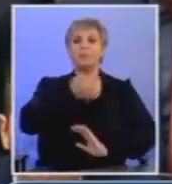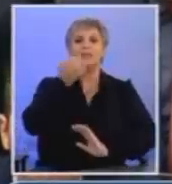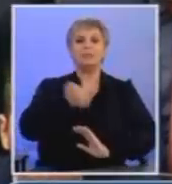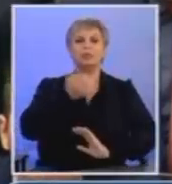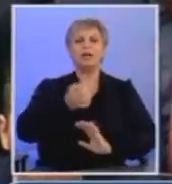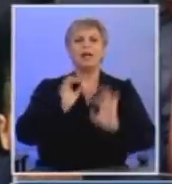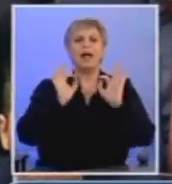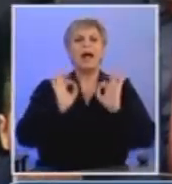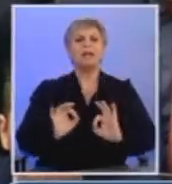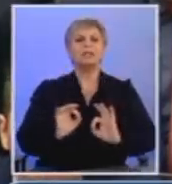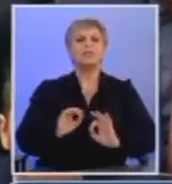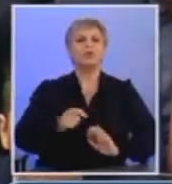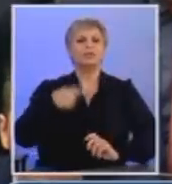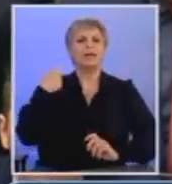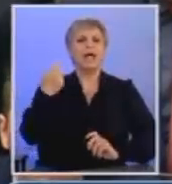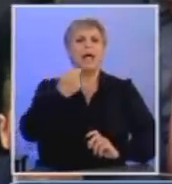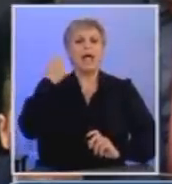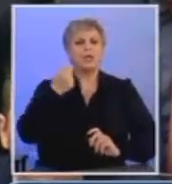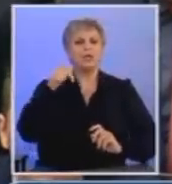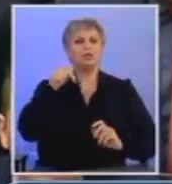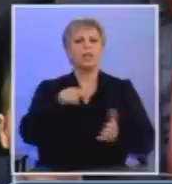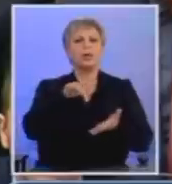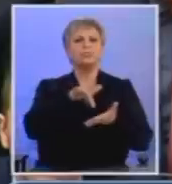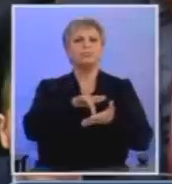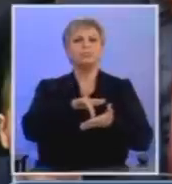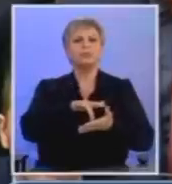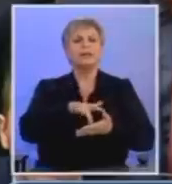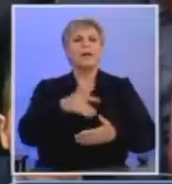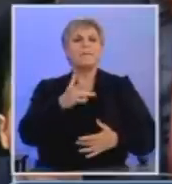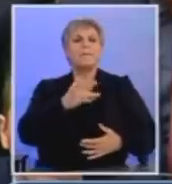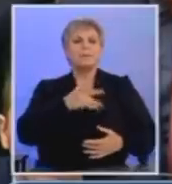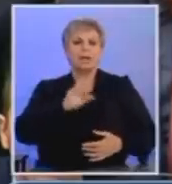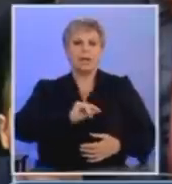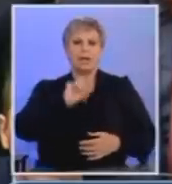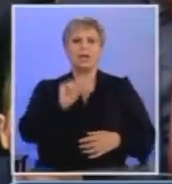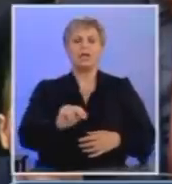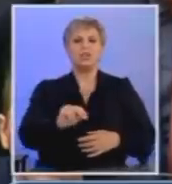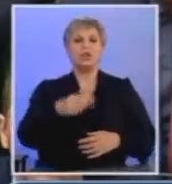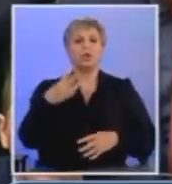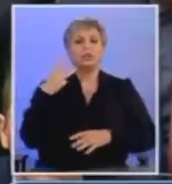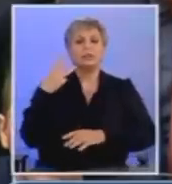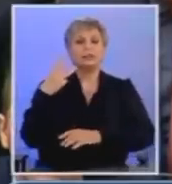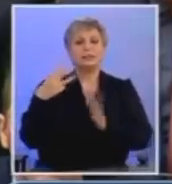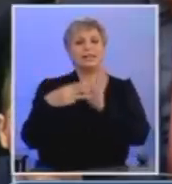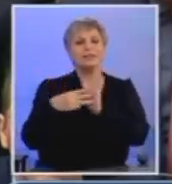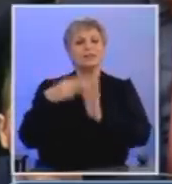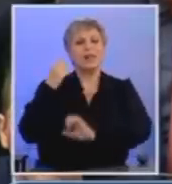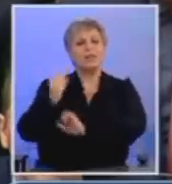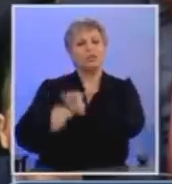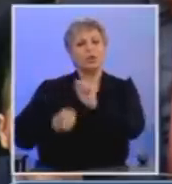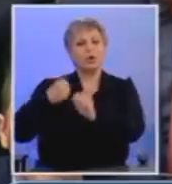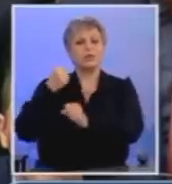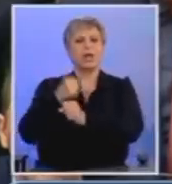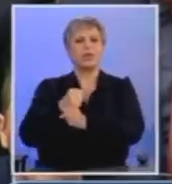Αποτελούσε την ψυχή του έθνους για 3.000 και πλέον χρόνια. για τον κόσμο των αγροτών,